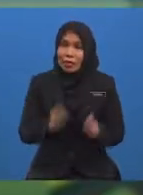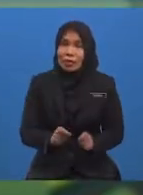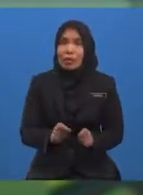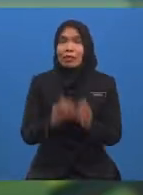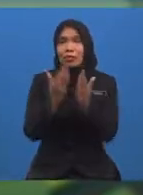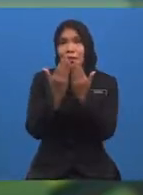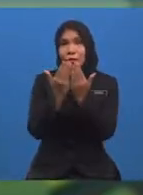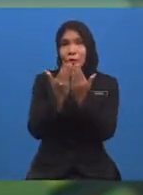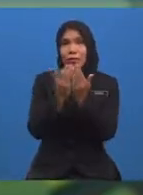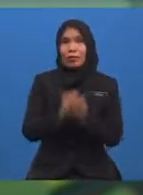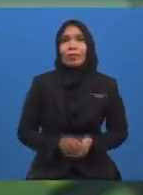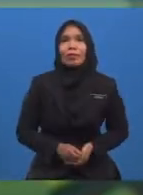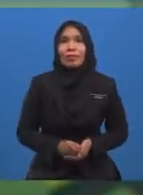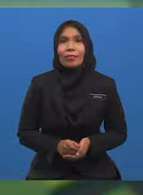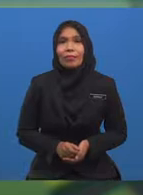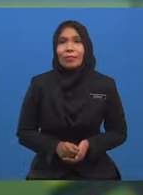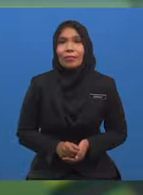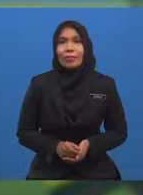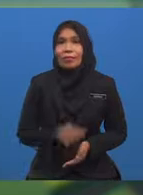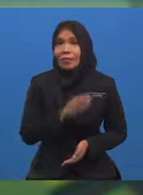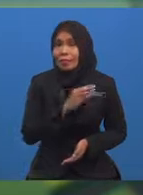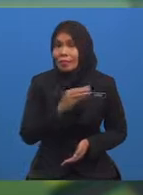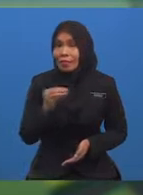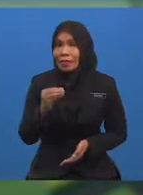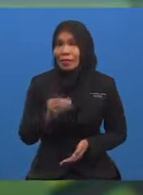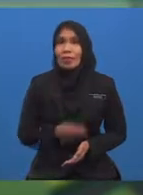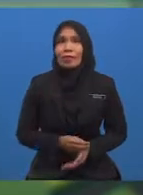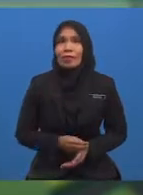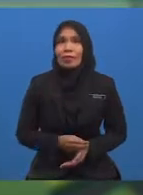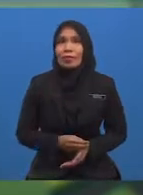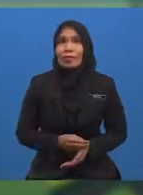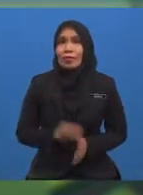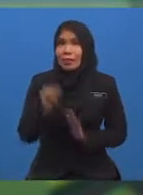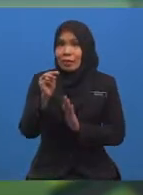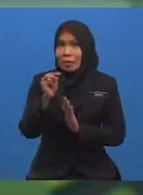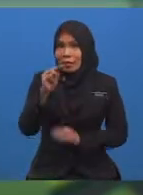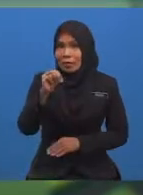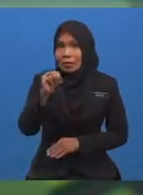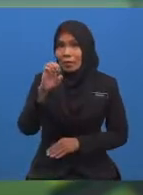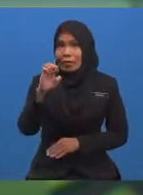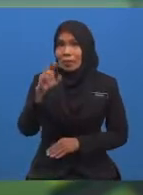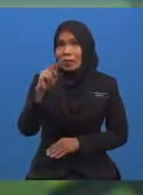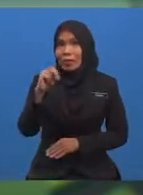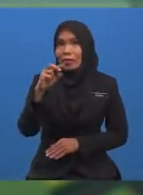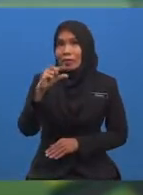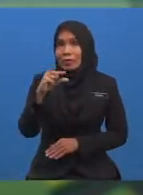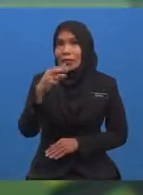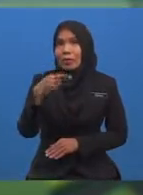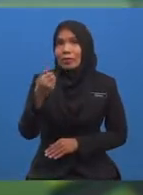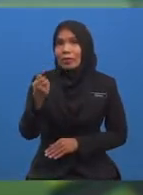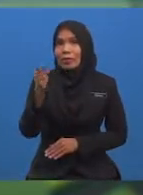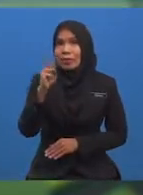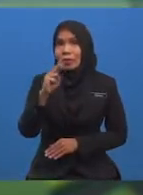dan sentiasa menghargai tumbuhan di atas muka bumi ini. Baiklah,